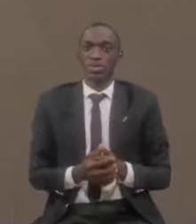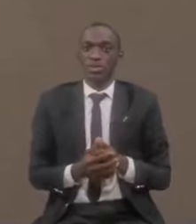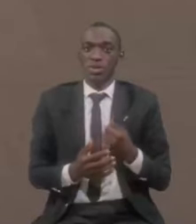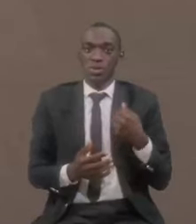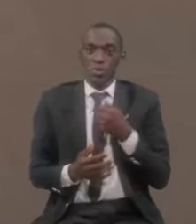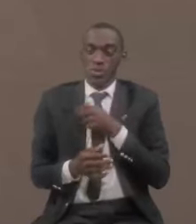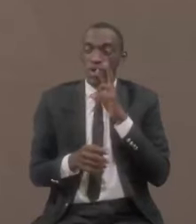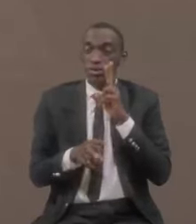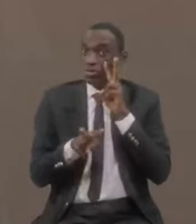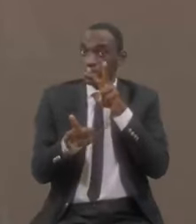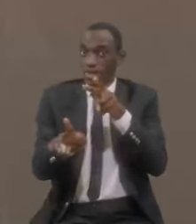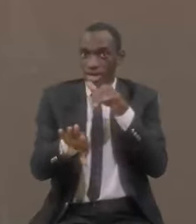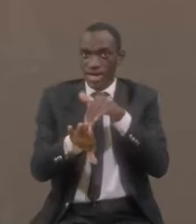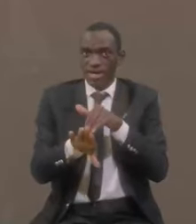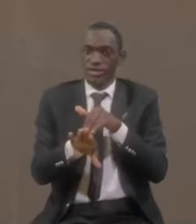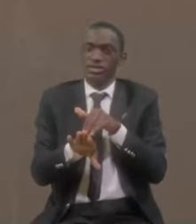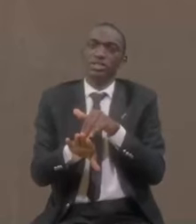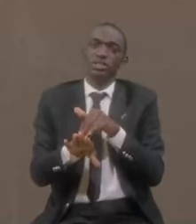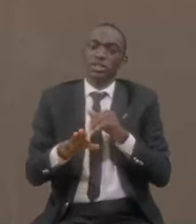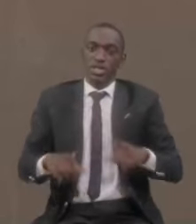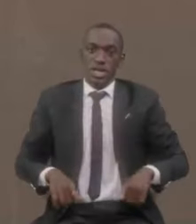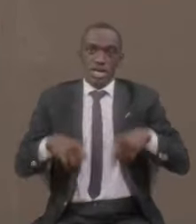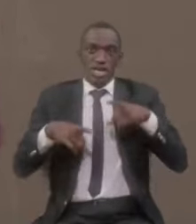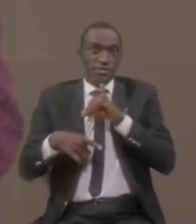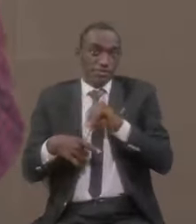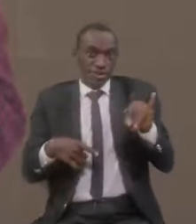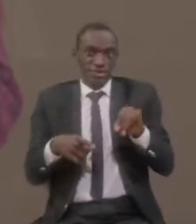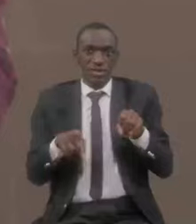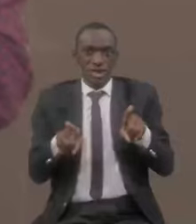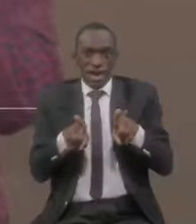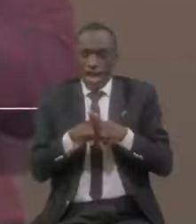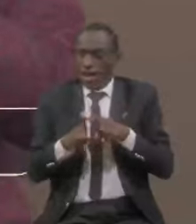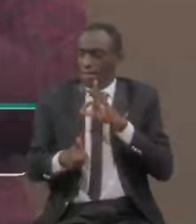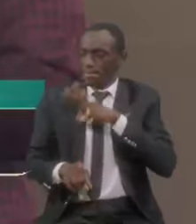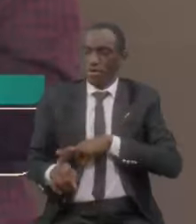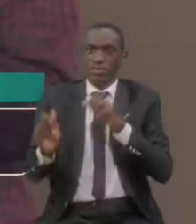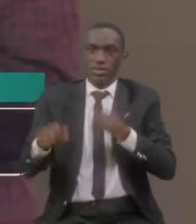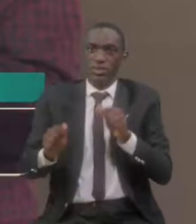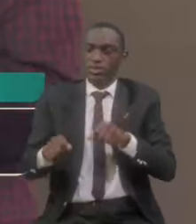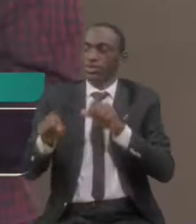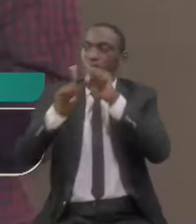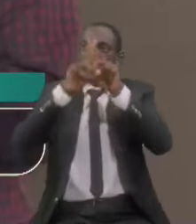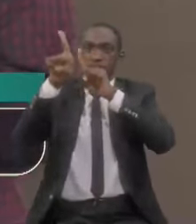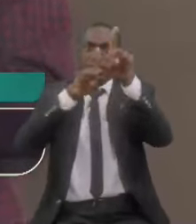Alors, nous considérons vivre comme des étoiles profitables dans notre